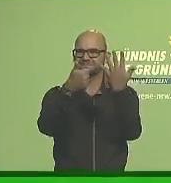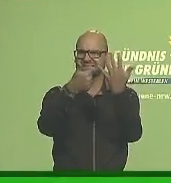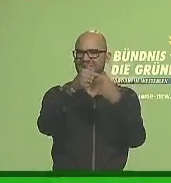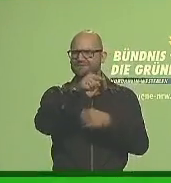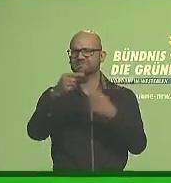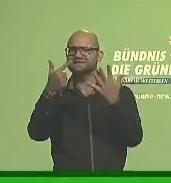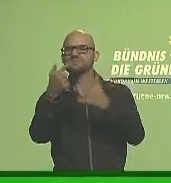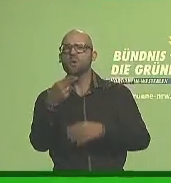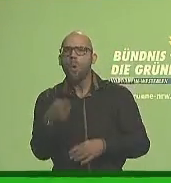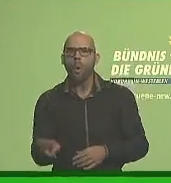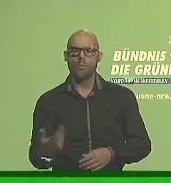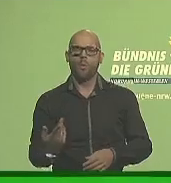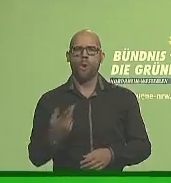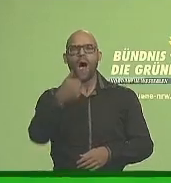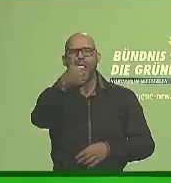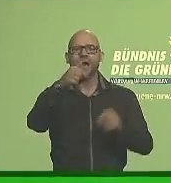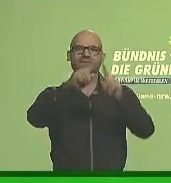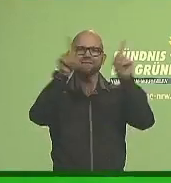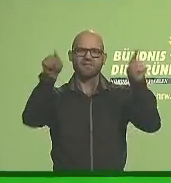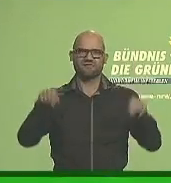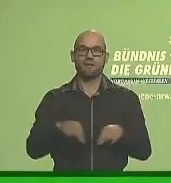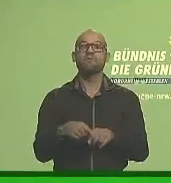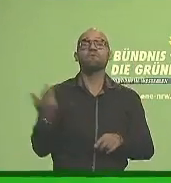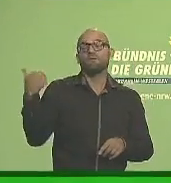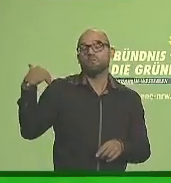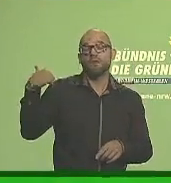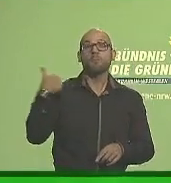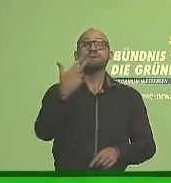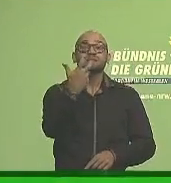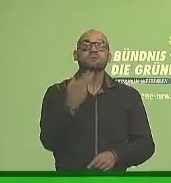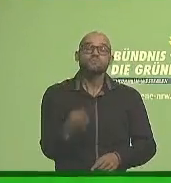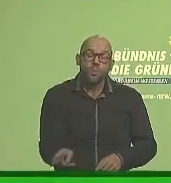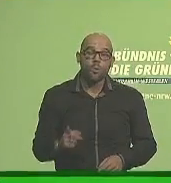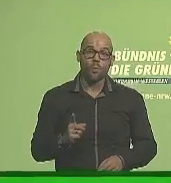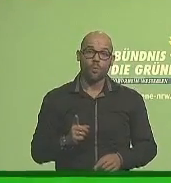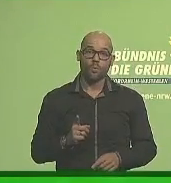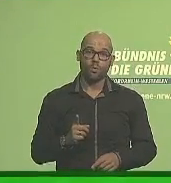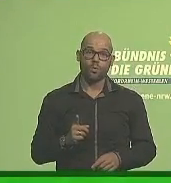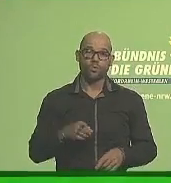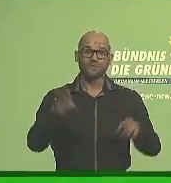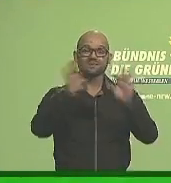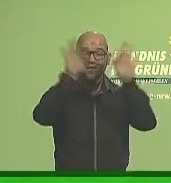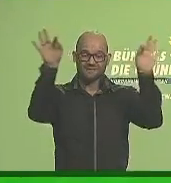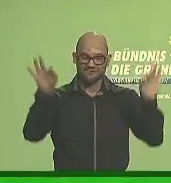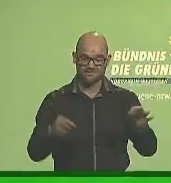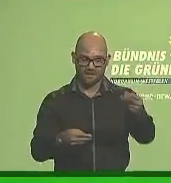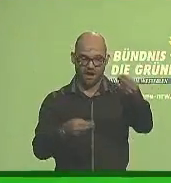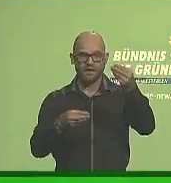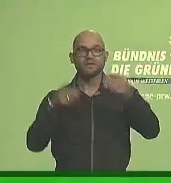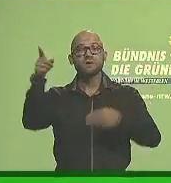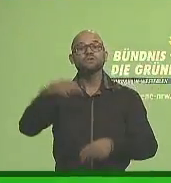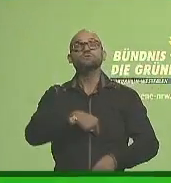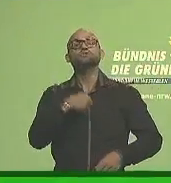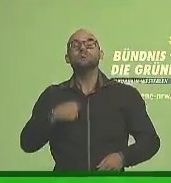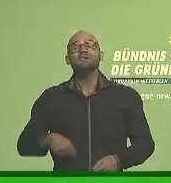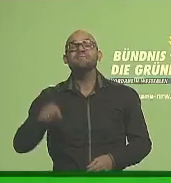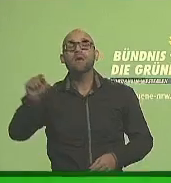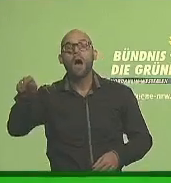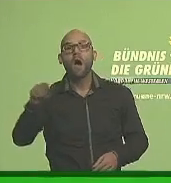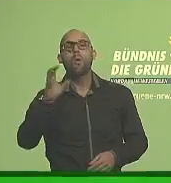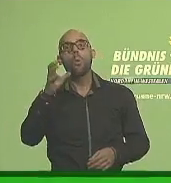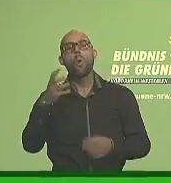6 bis 7 Euro je Zertifikat. Er war mal bei 30 Euro und Zertifikate, die man in China mit Kohlekraftwerken macht, kosten